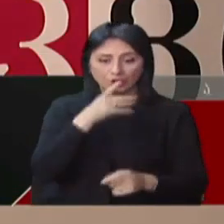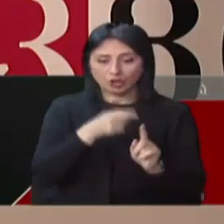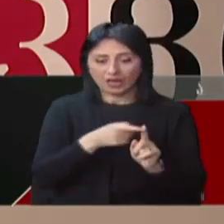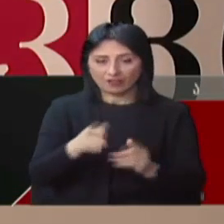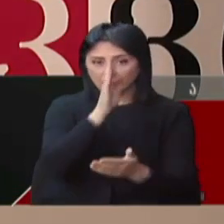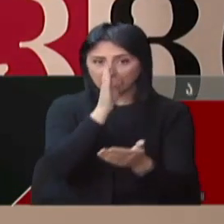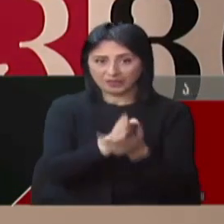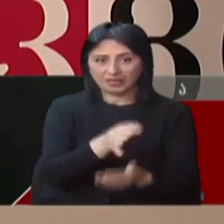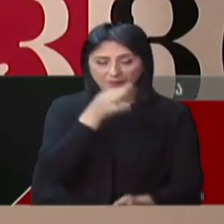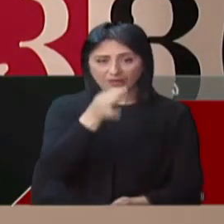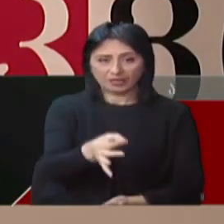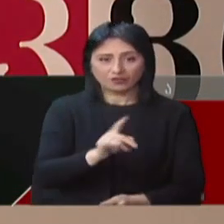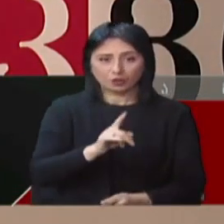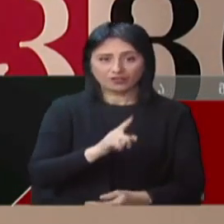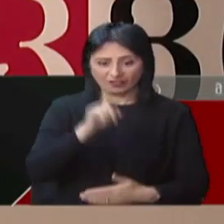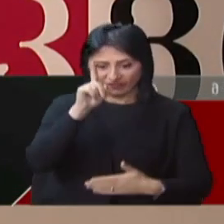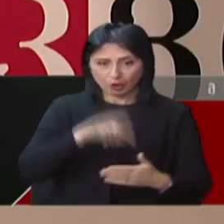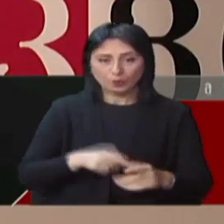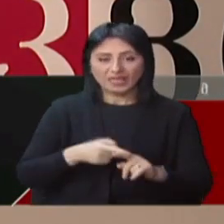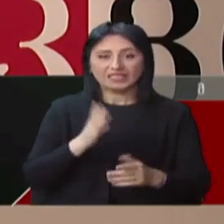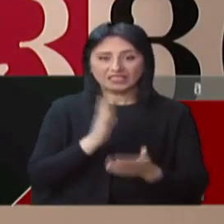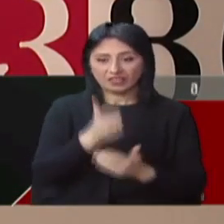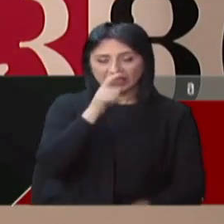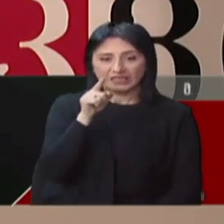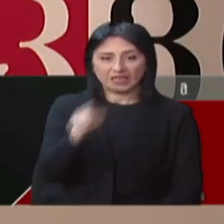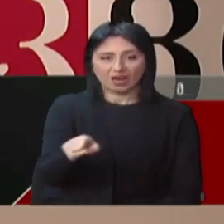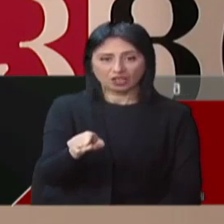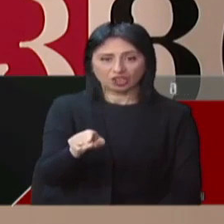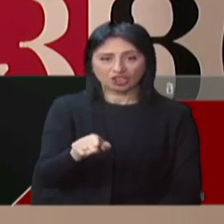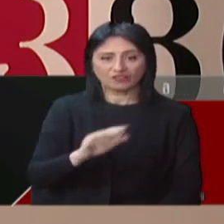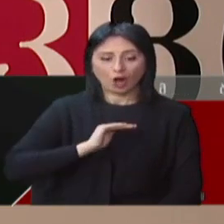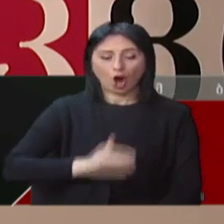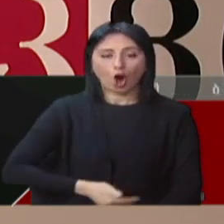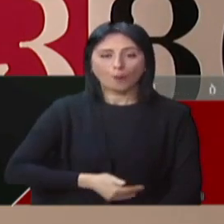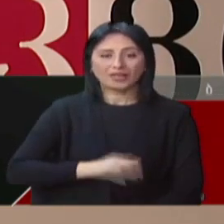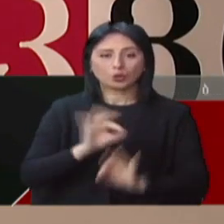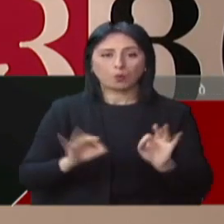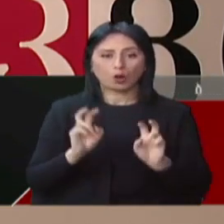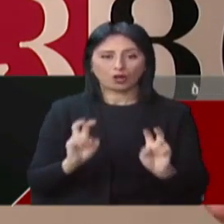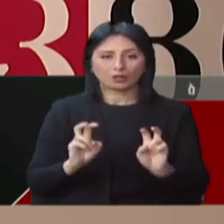განმავლობაში პირდაპირ მინდა გითხრათ, რომ ვწმუნდები, რომ ეს იყო სააკაშვილის კომერციული პროექტი.